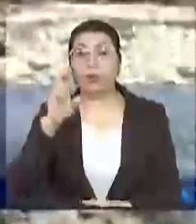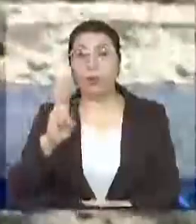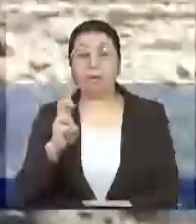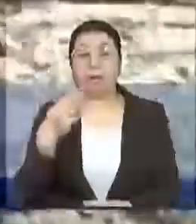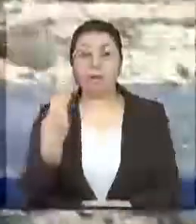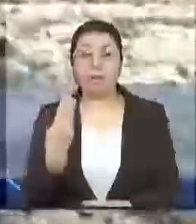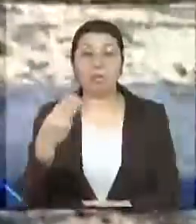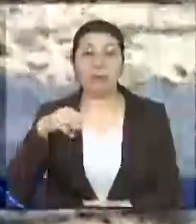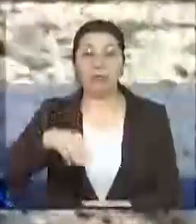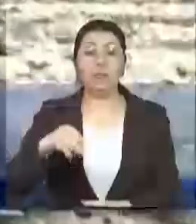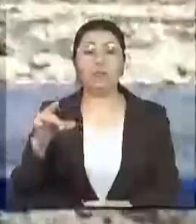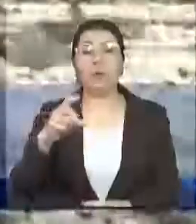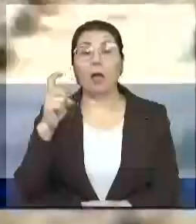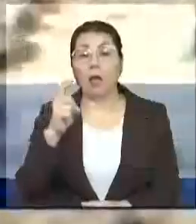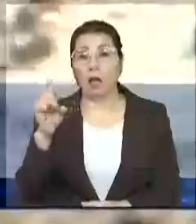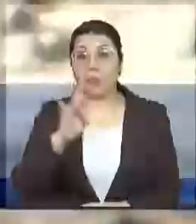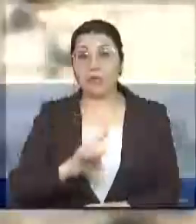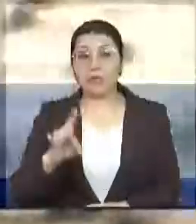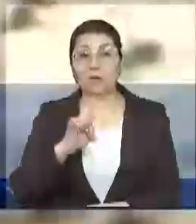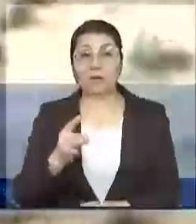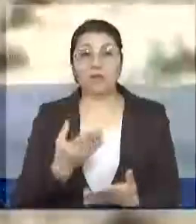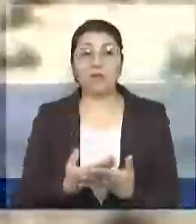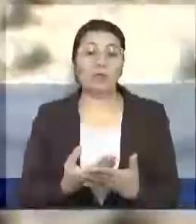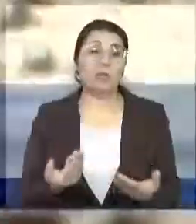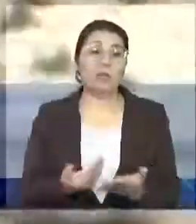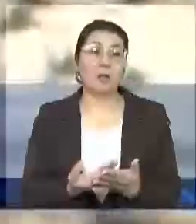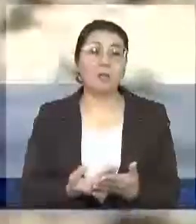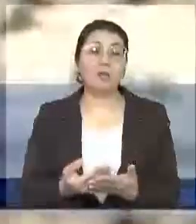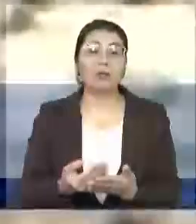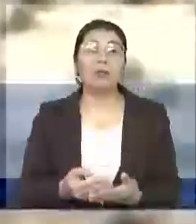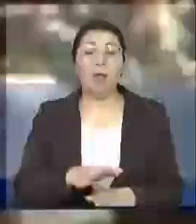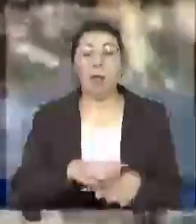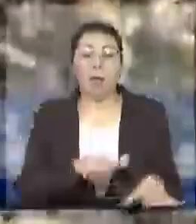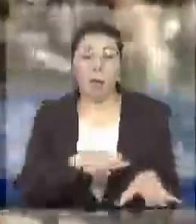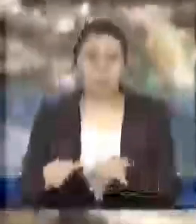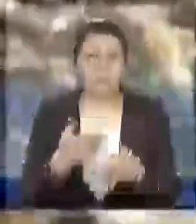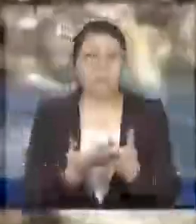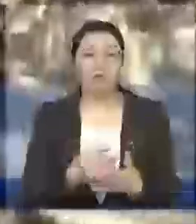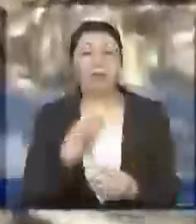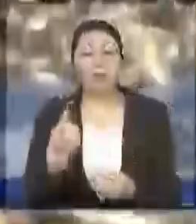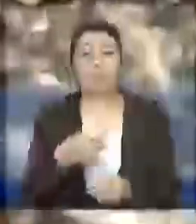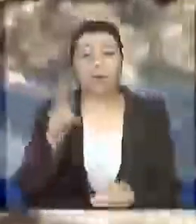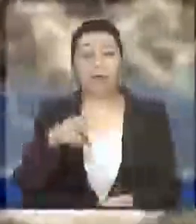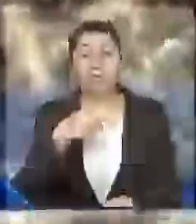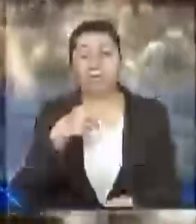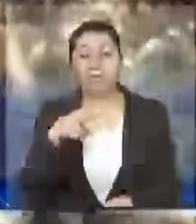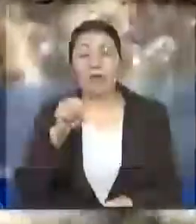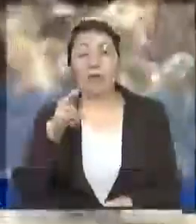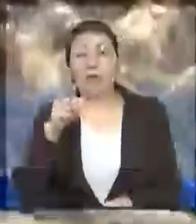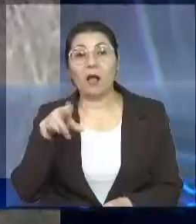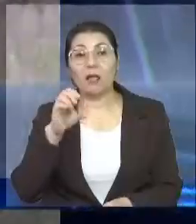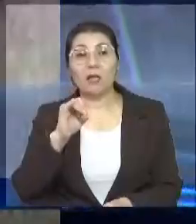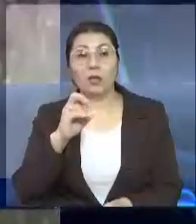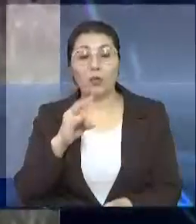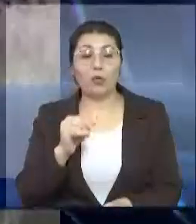Байганинском, Шалкарском, Темирском, Кабдинском районах. Явление пока не приобрело массового характера, но уже в первой декаде июня вредители